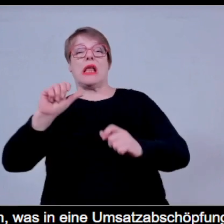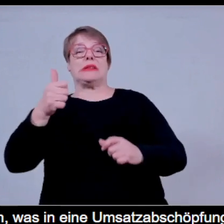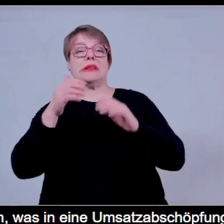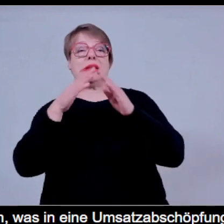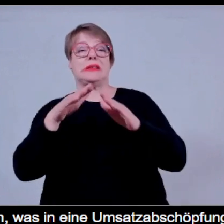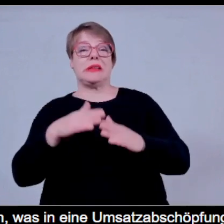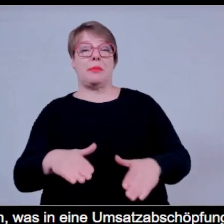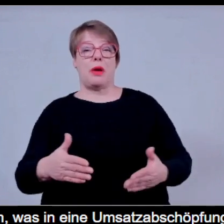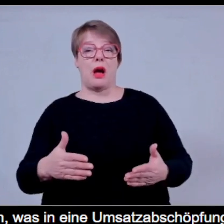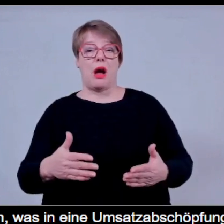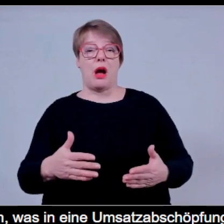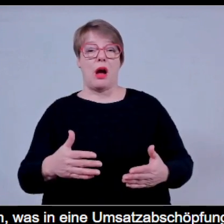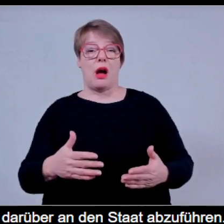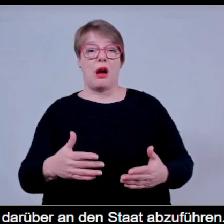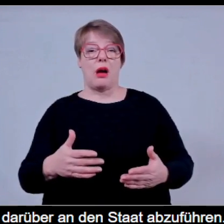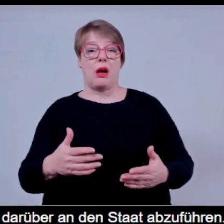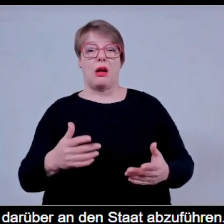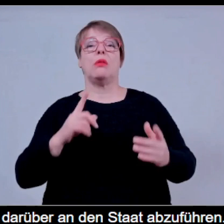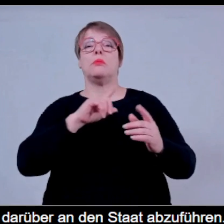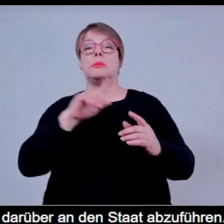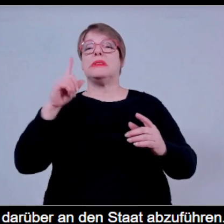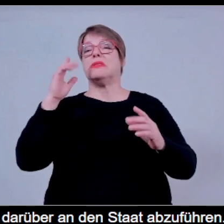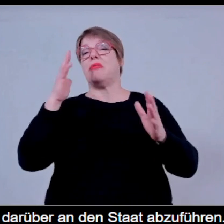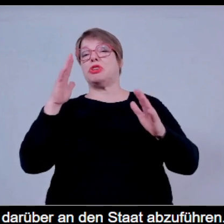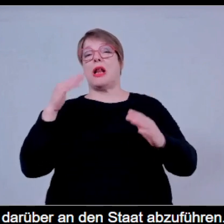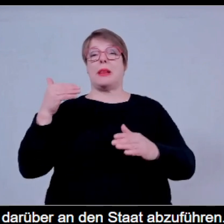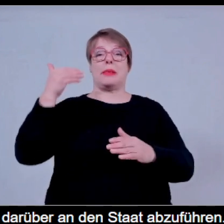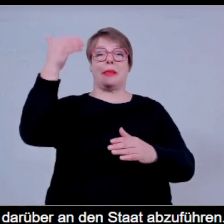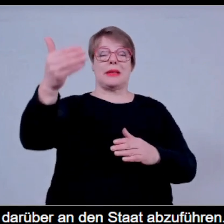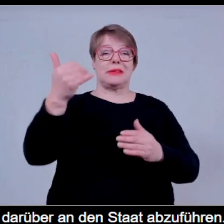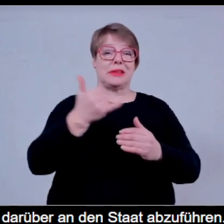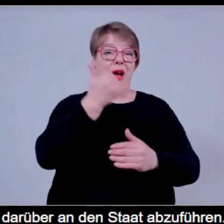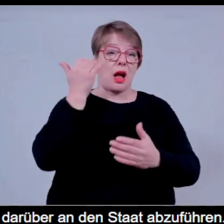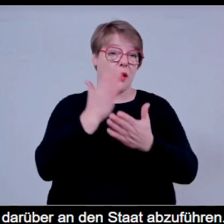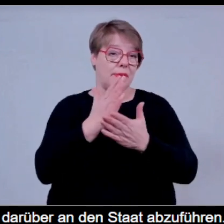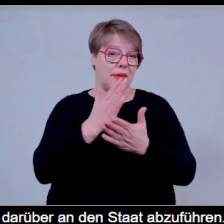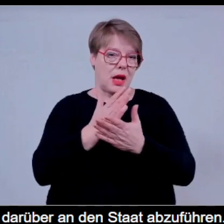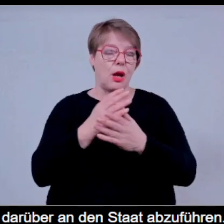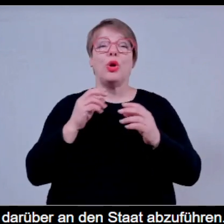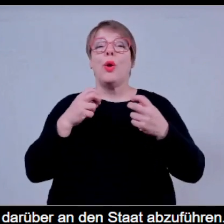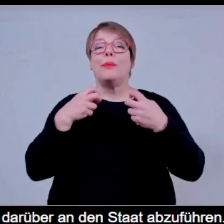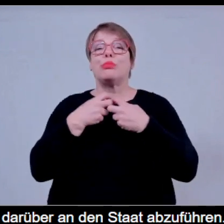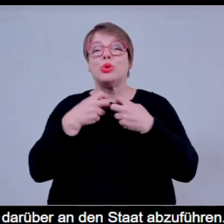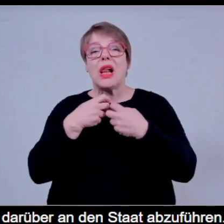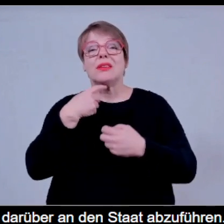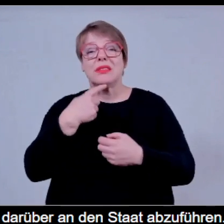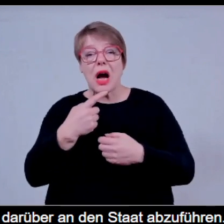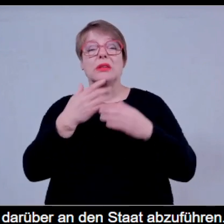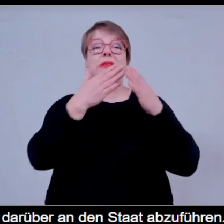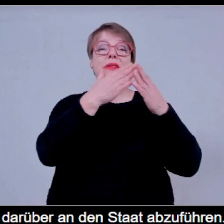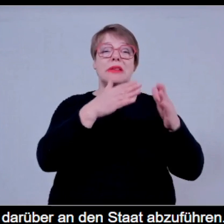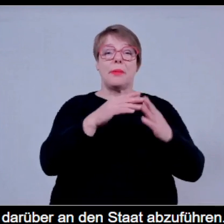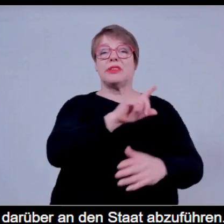werden das mit einer Bundesratsinitiative aus der bayerischen Staatsregierung heraus Richtung Berlin untermauern, dass wir sagen, wir brauchen